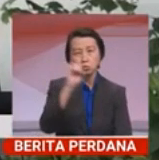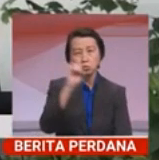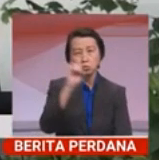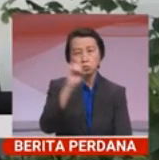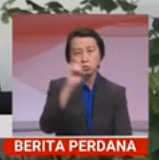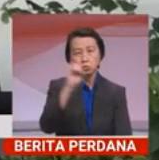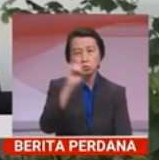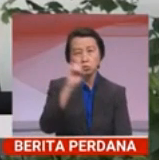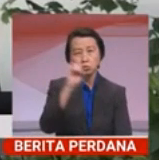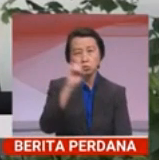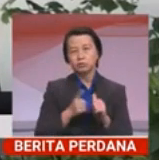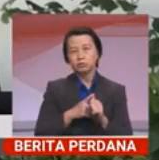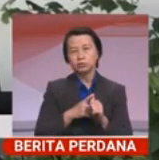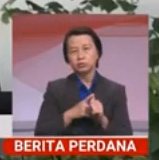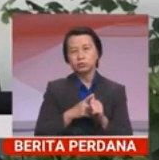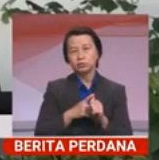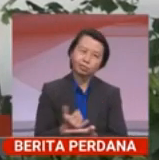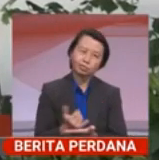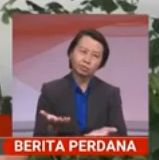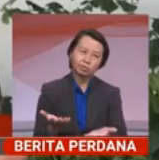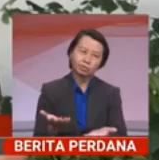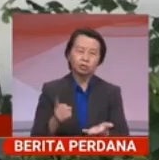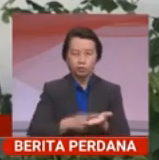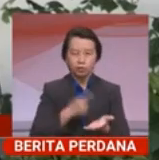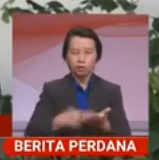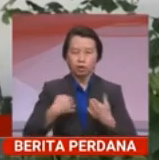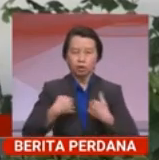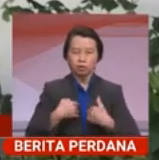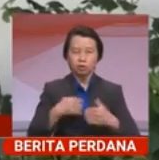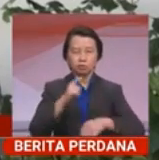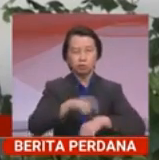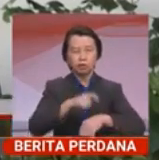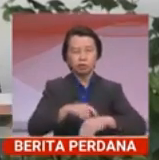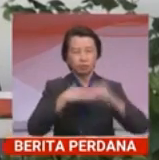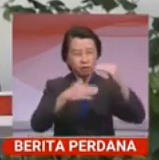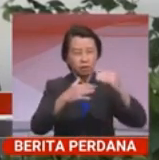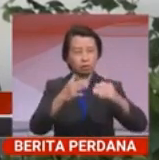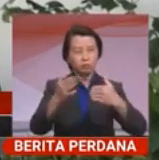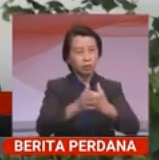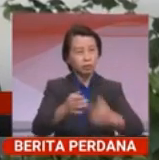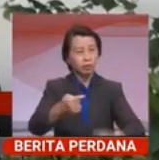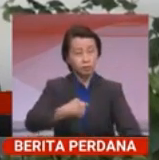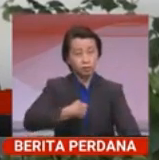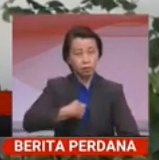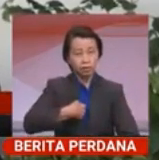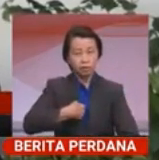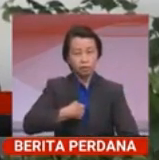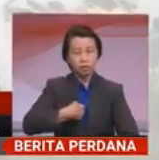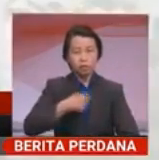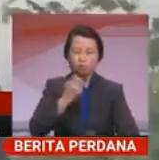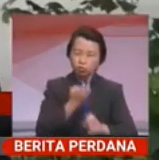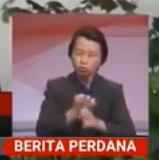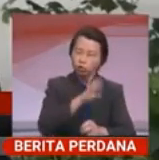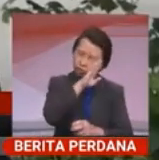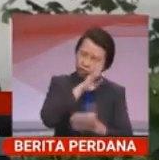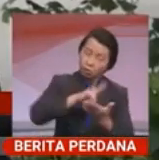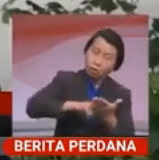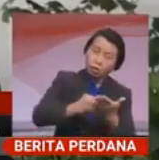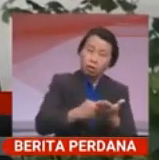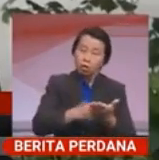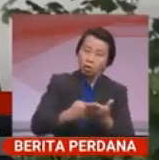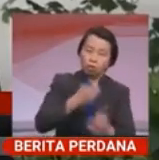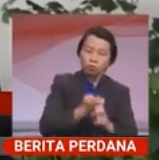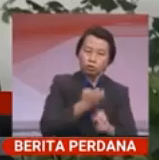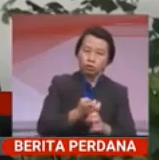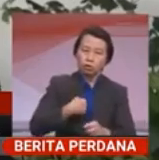Mula-mula memang teruklah sebab kadang-kadang ada waktu yang sampai tahap saya susah nak bangun tidur. Depresi ni sebenarnya